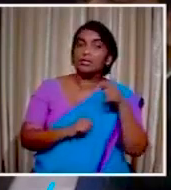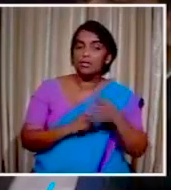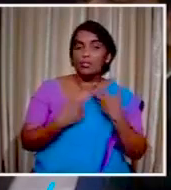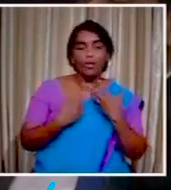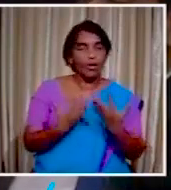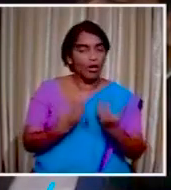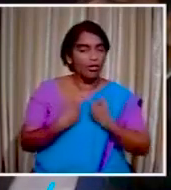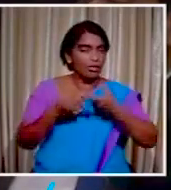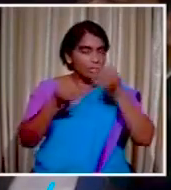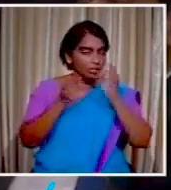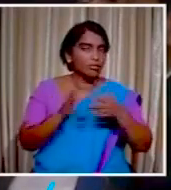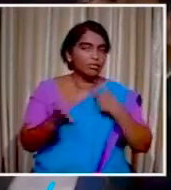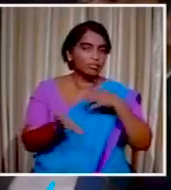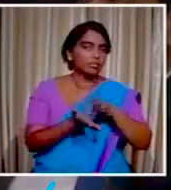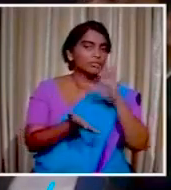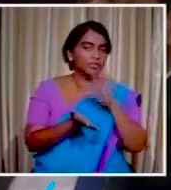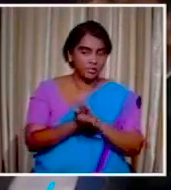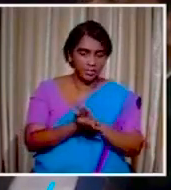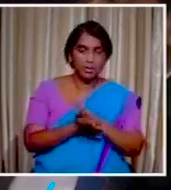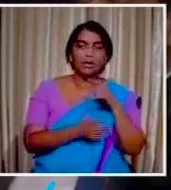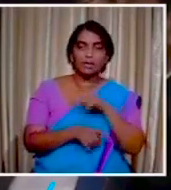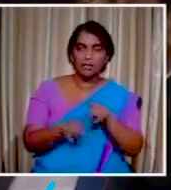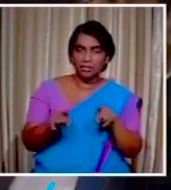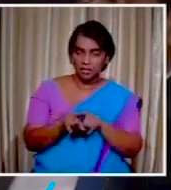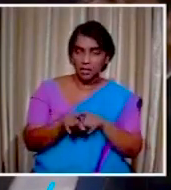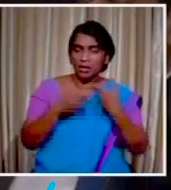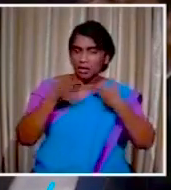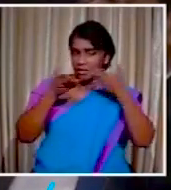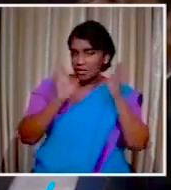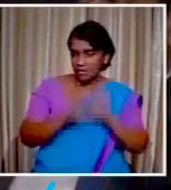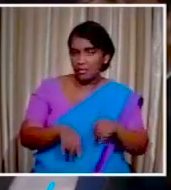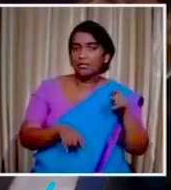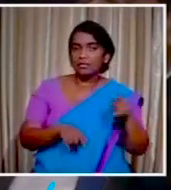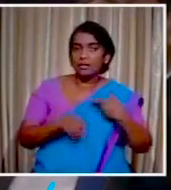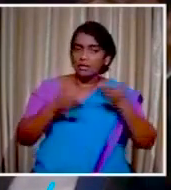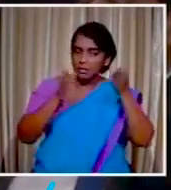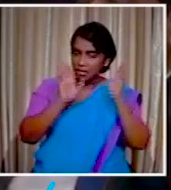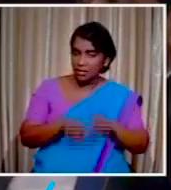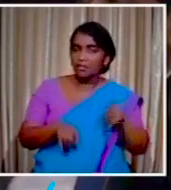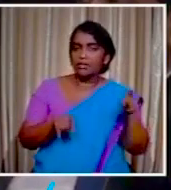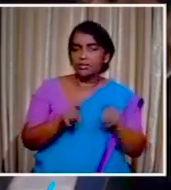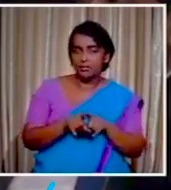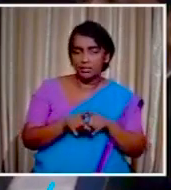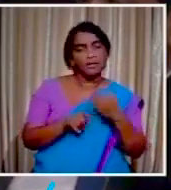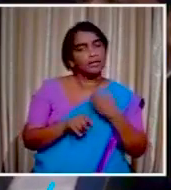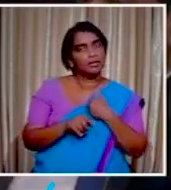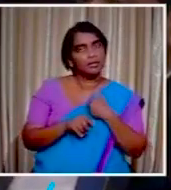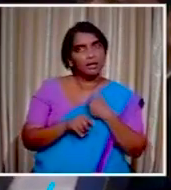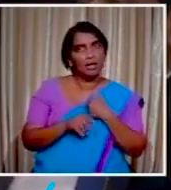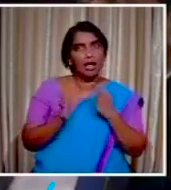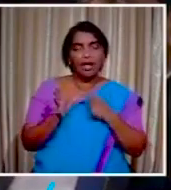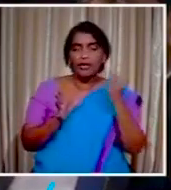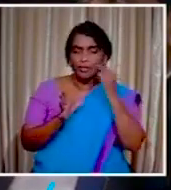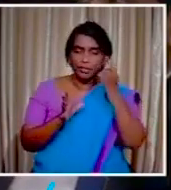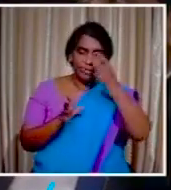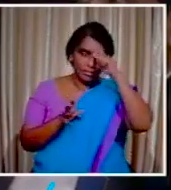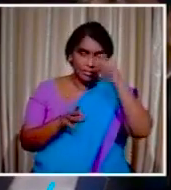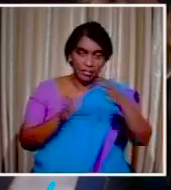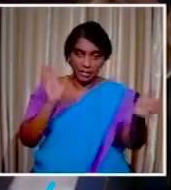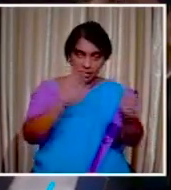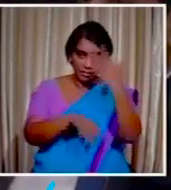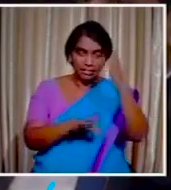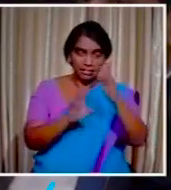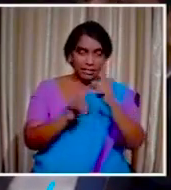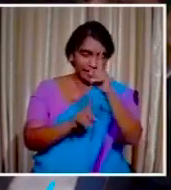අවශ්‍ය නිසි තීන්දුත් ගන්න ඕන. ඒ නිසා නියෝජ්‍ය කාර්ය සභාවේ අවසාන වශයෙන් මම අනුර කුමාර දිසානායක මන්ත්‍රීවරයා යන්න ඉස්සෙල් එක